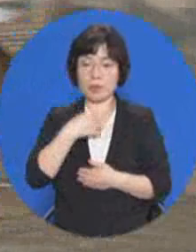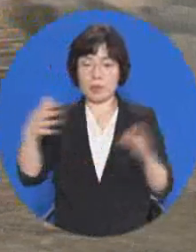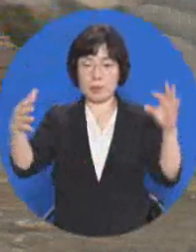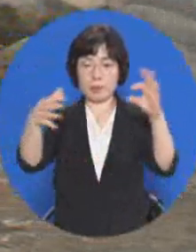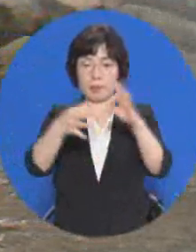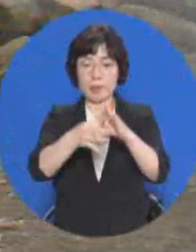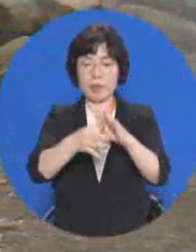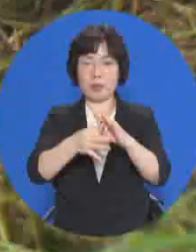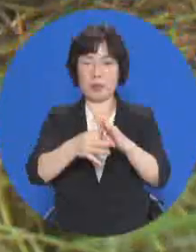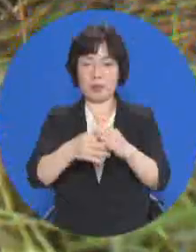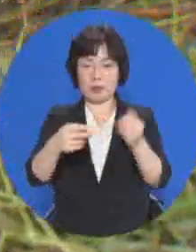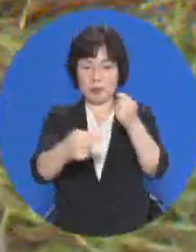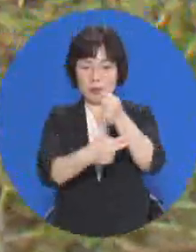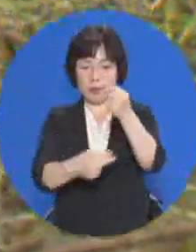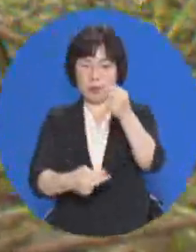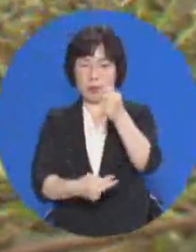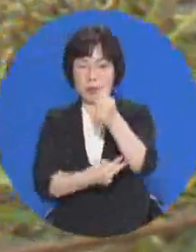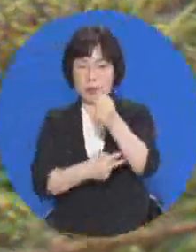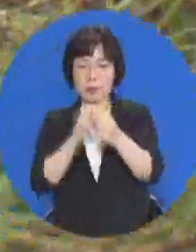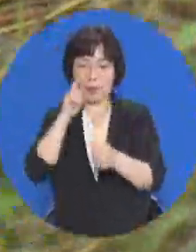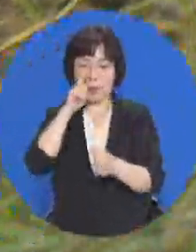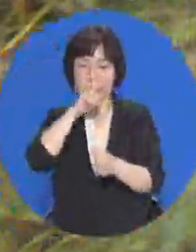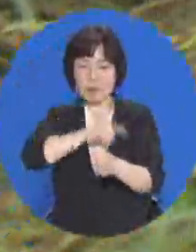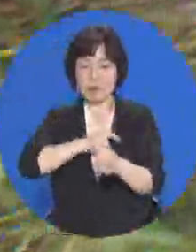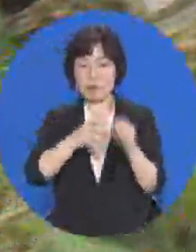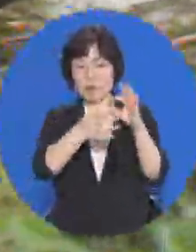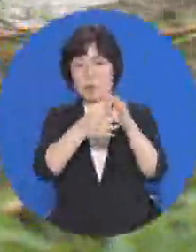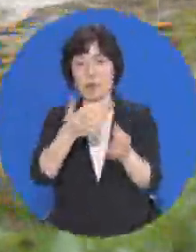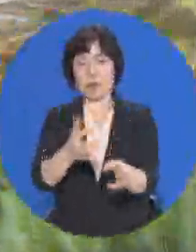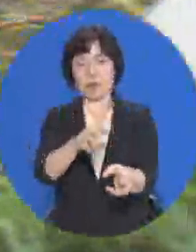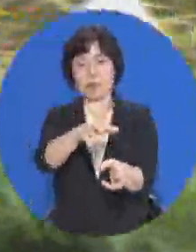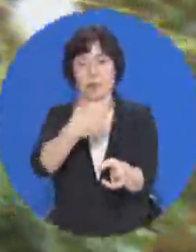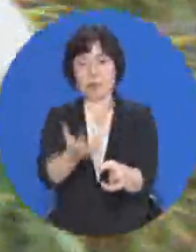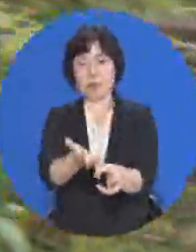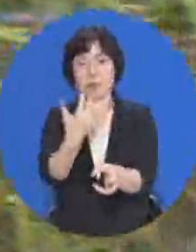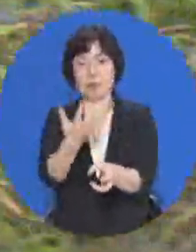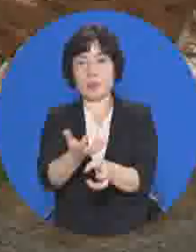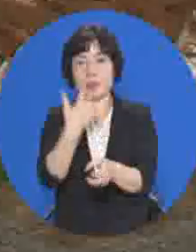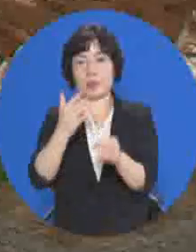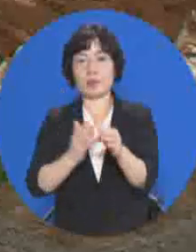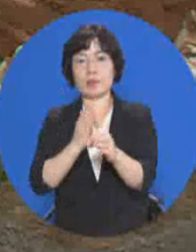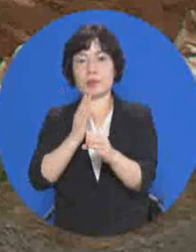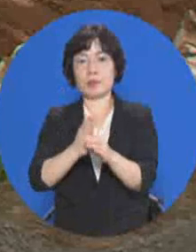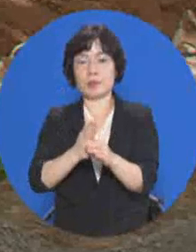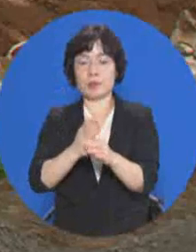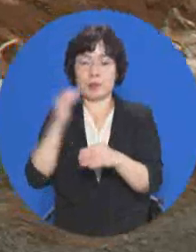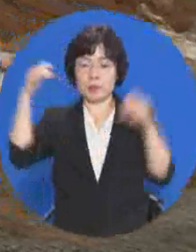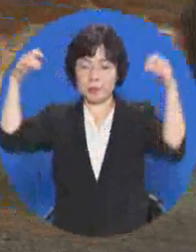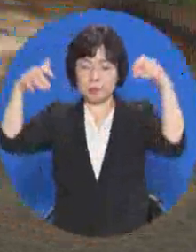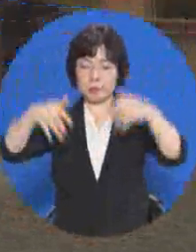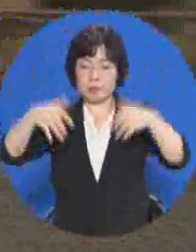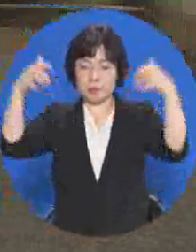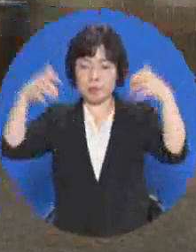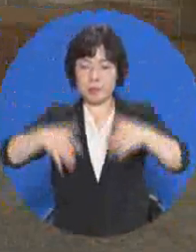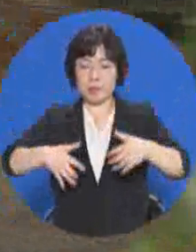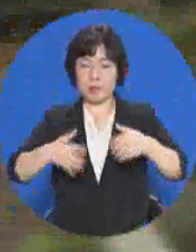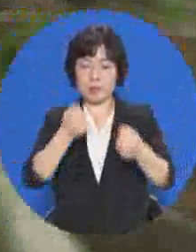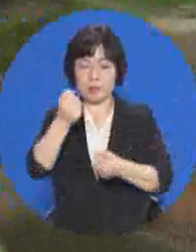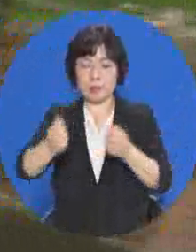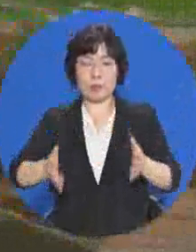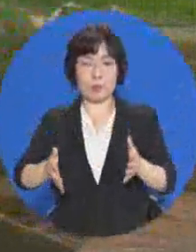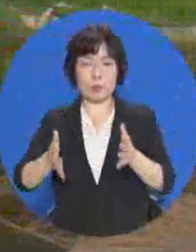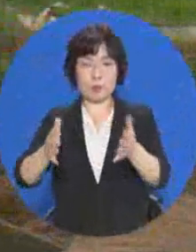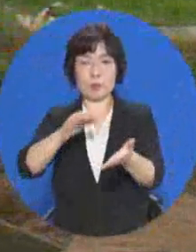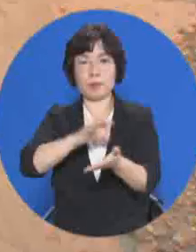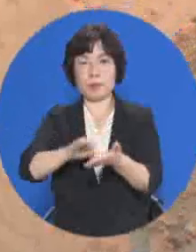적색 강변을 뒤덮은 쓰레기를 종일 중 장미로 거저 내고 있습니다 허세 nb 쪽 이는 인근 자전거 도로로